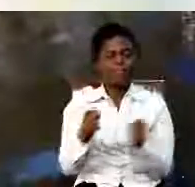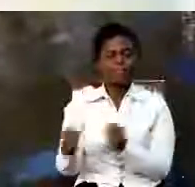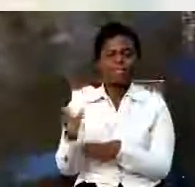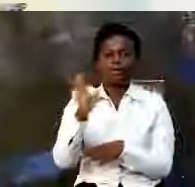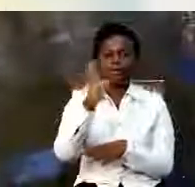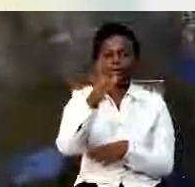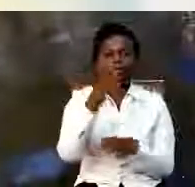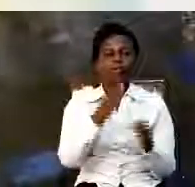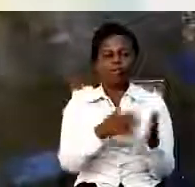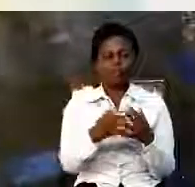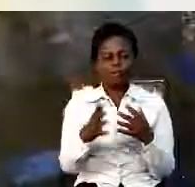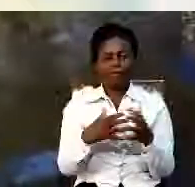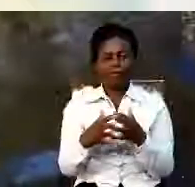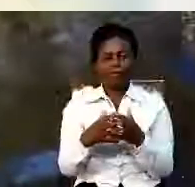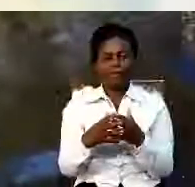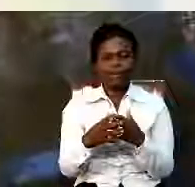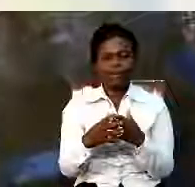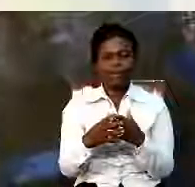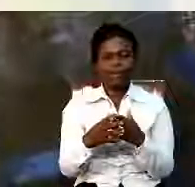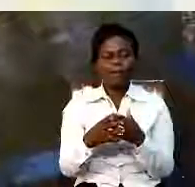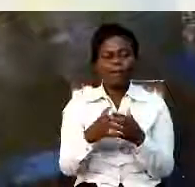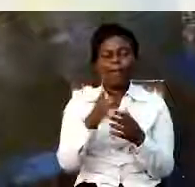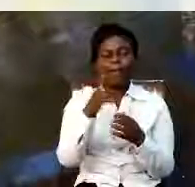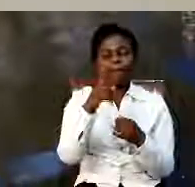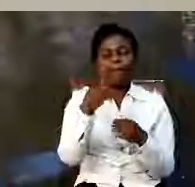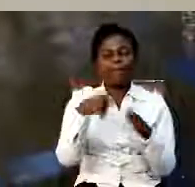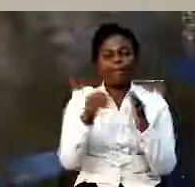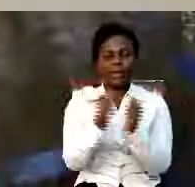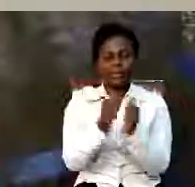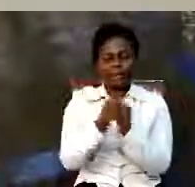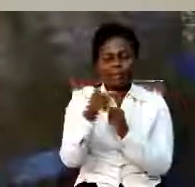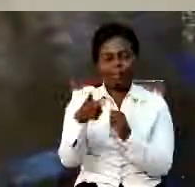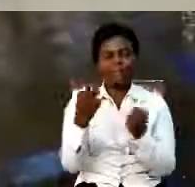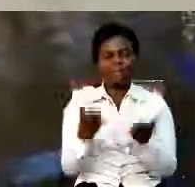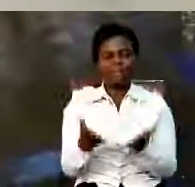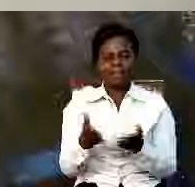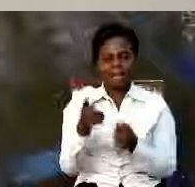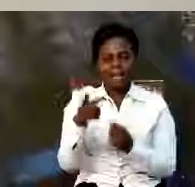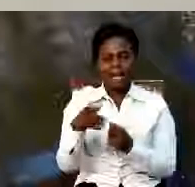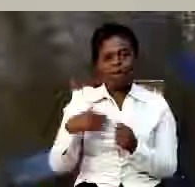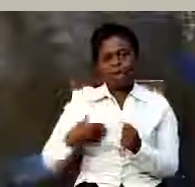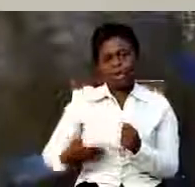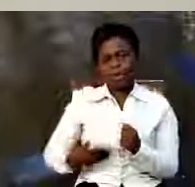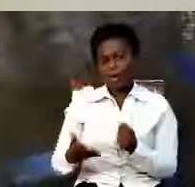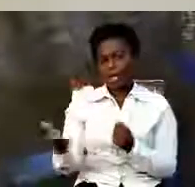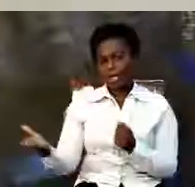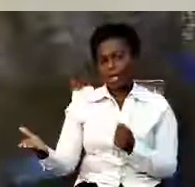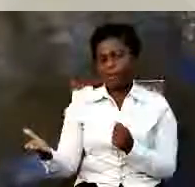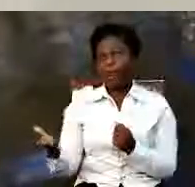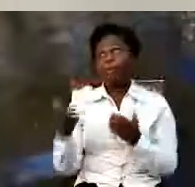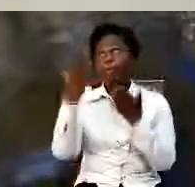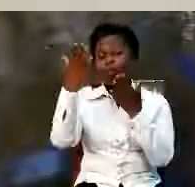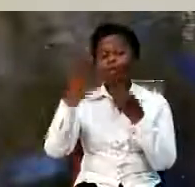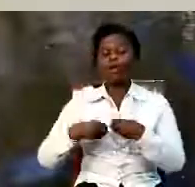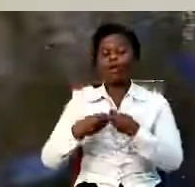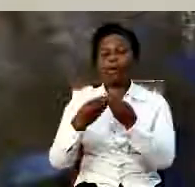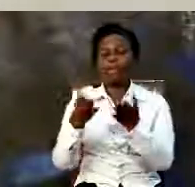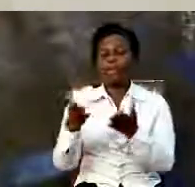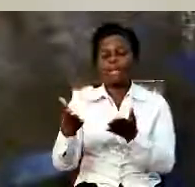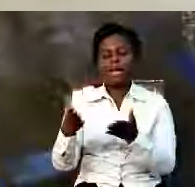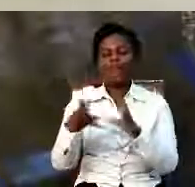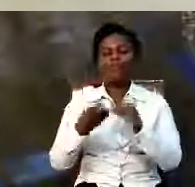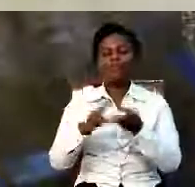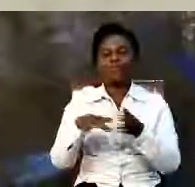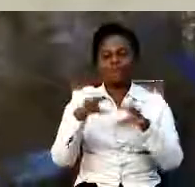yenu mnayofanyiana. Nitacheza katika mambo hayo. Sasa hawa wanawake hawa Mungu aliyotupatia, hawa viumbe